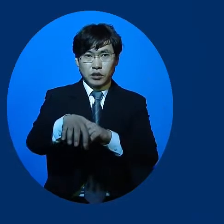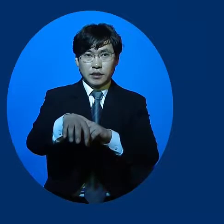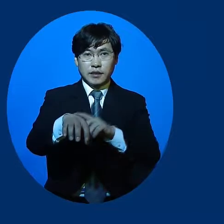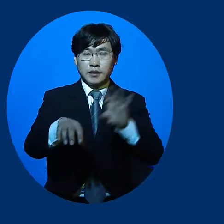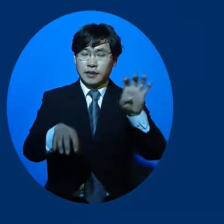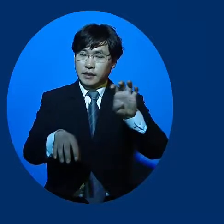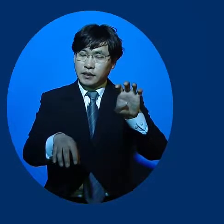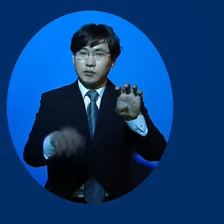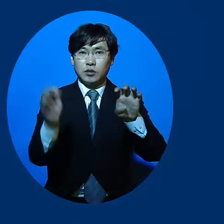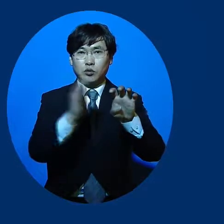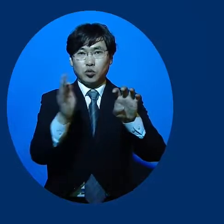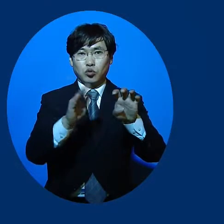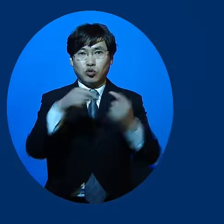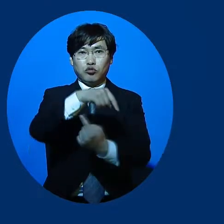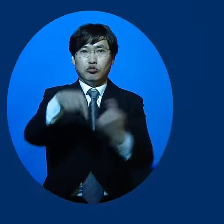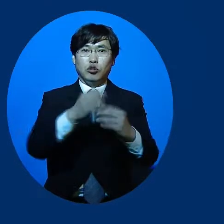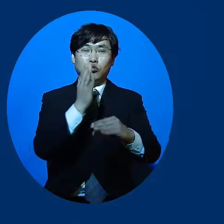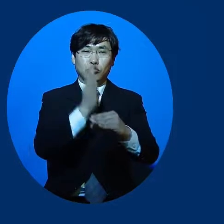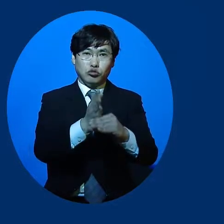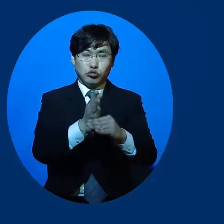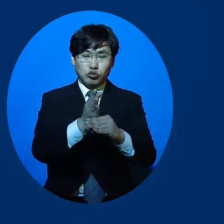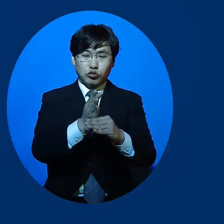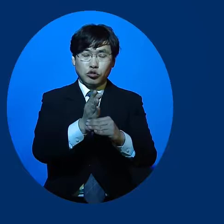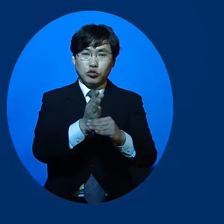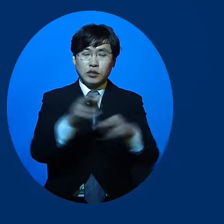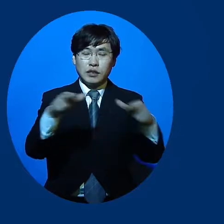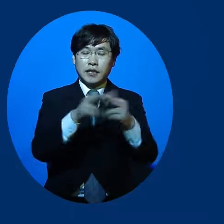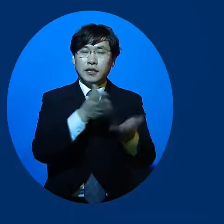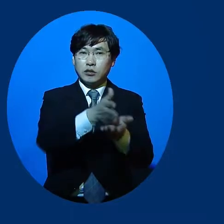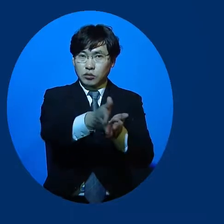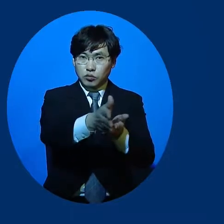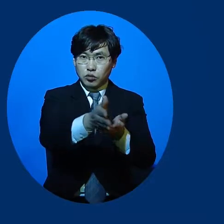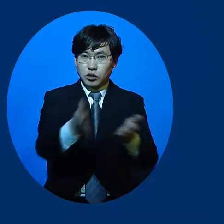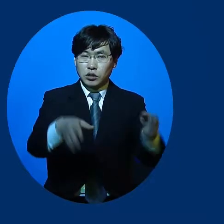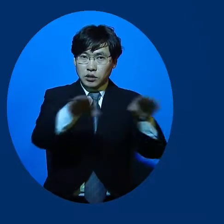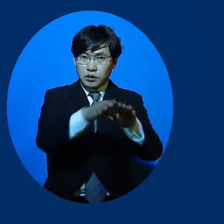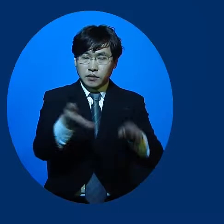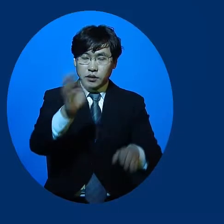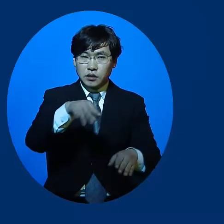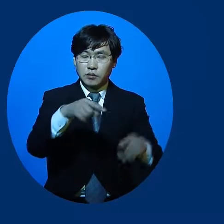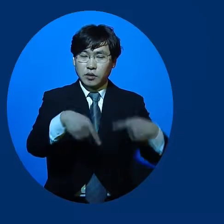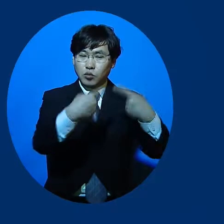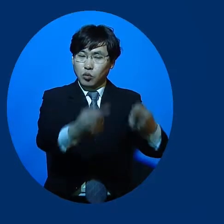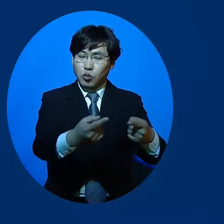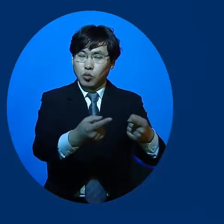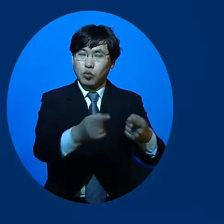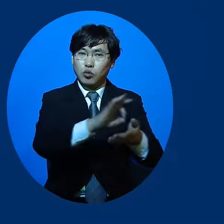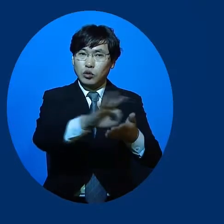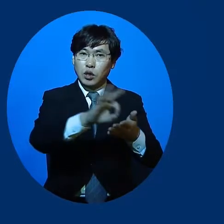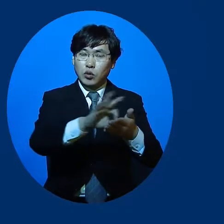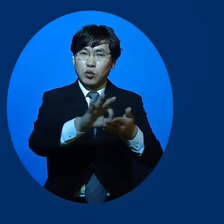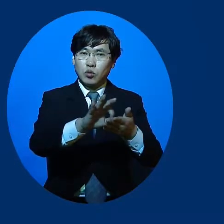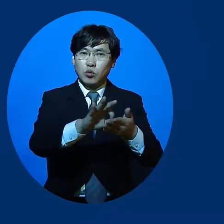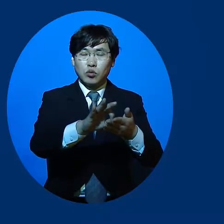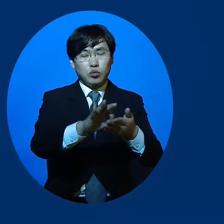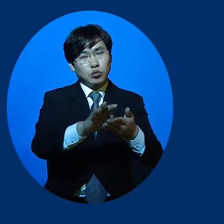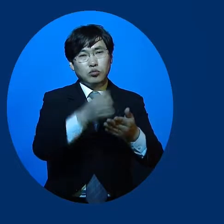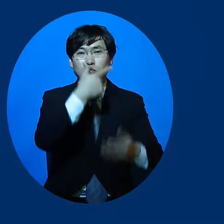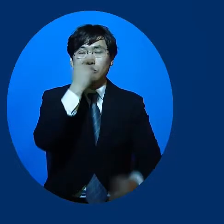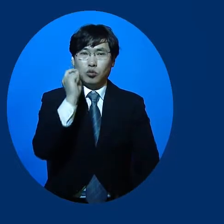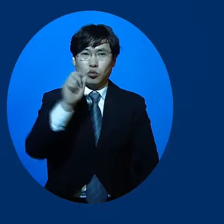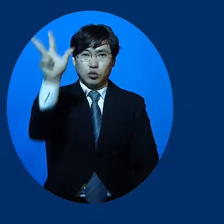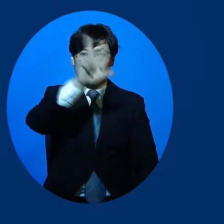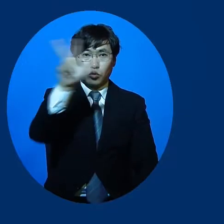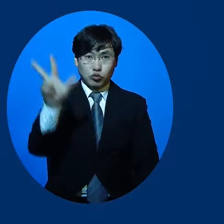그러나 장애인을 위한 전용 시설임에도 불구하고 장애인들의 이용률은 매우 낮은 실정입니다.